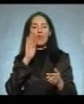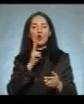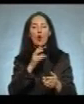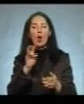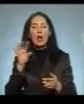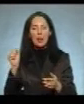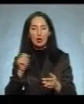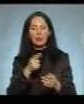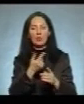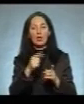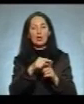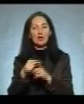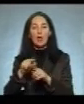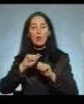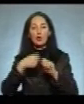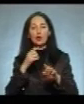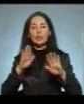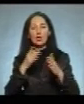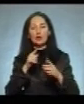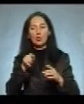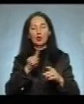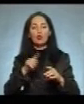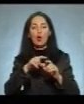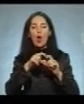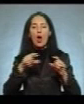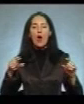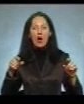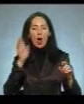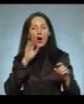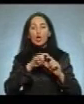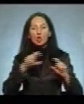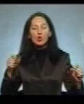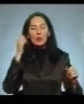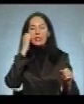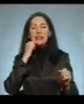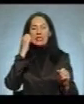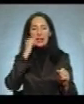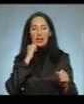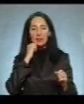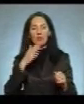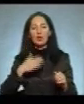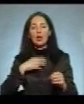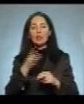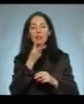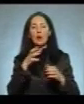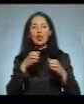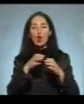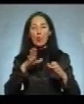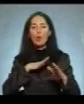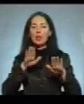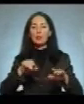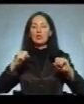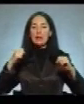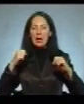словами, пошкодження сталося через те, що водопровідні мережі застарілі. Наша знімальна група побувала на місці аварії на вулиці